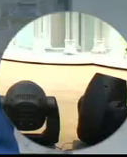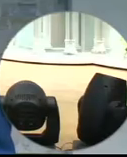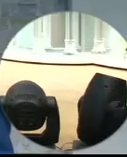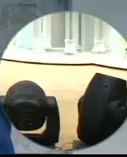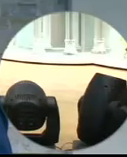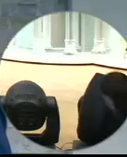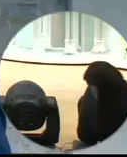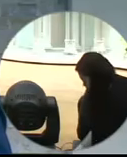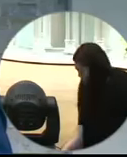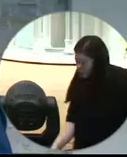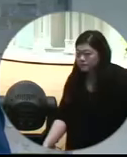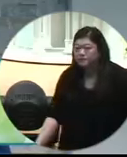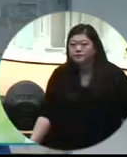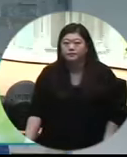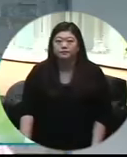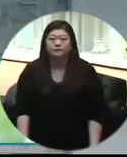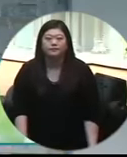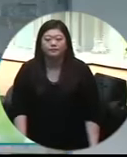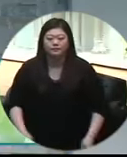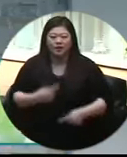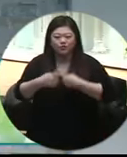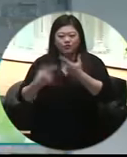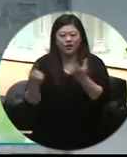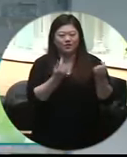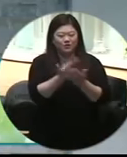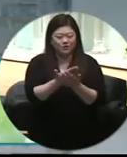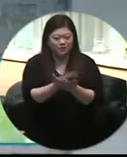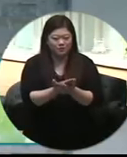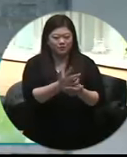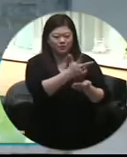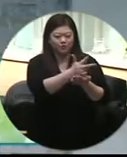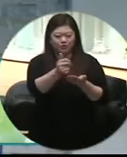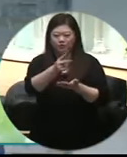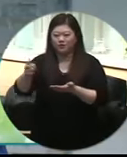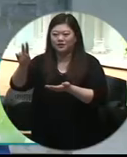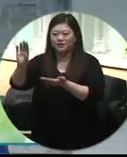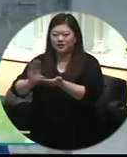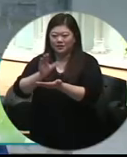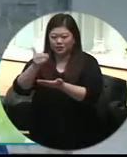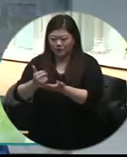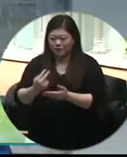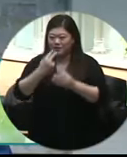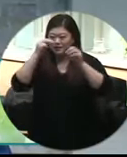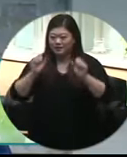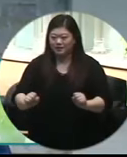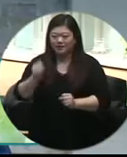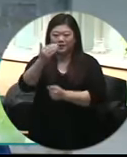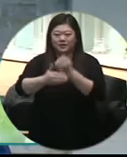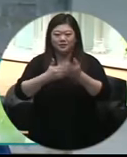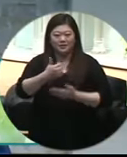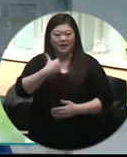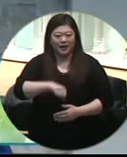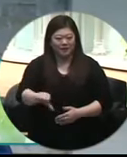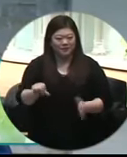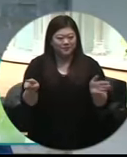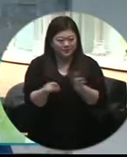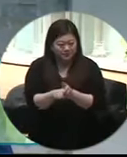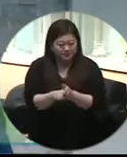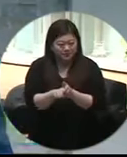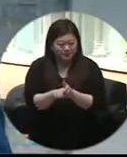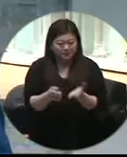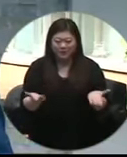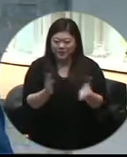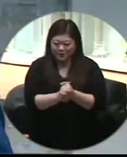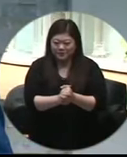은혜로운 찬이었습니다. 신앙 고백합니다. 주는 그리스도시요 살아계신 하나님의 아들이십니다.